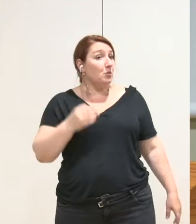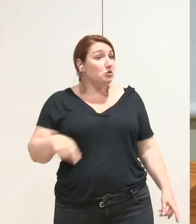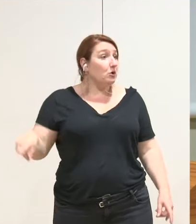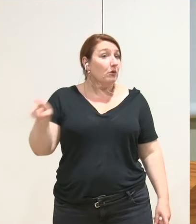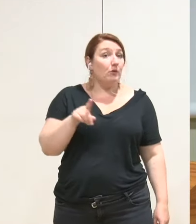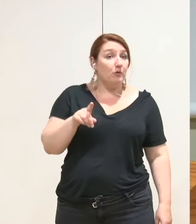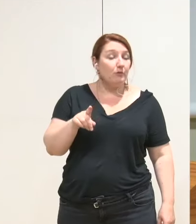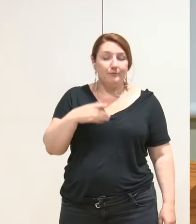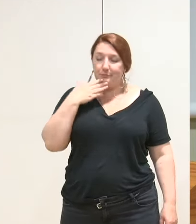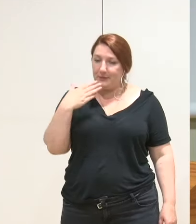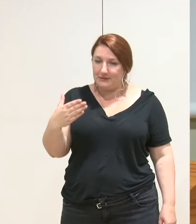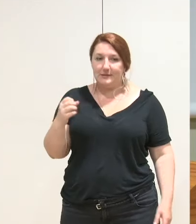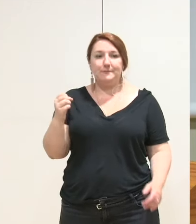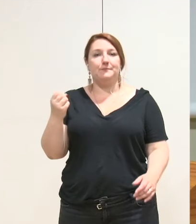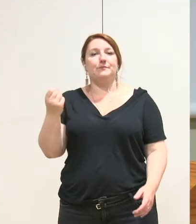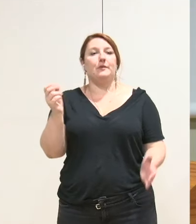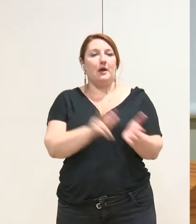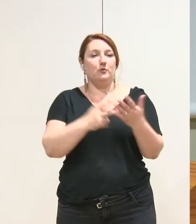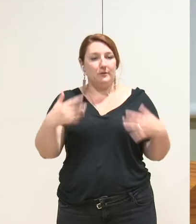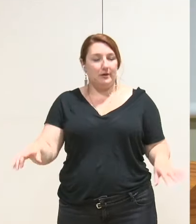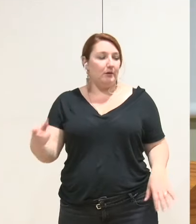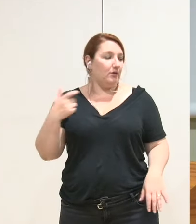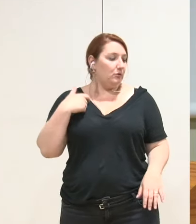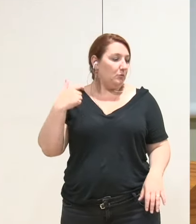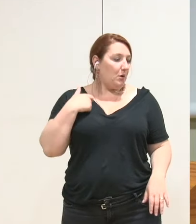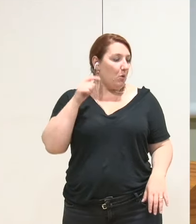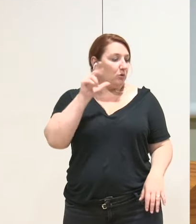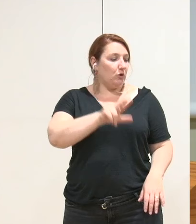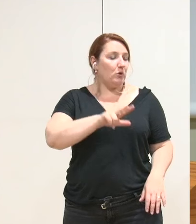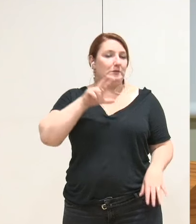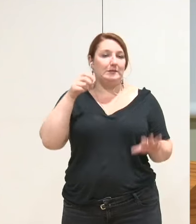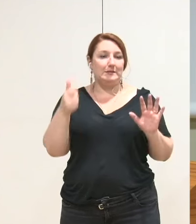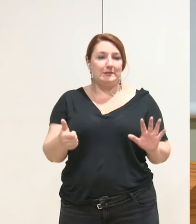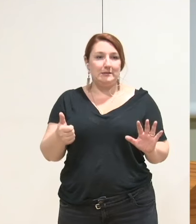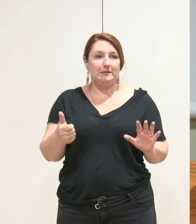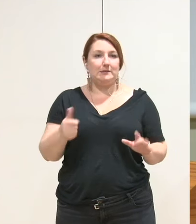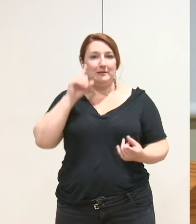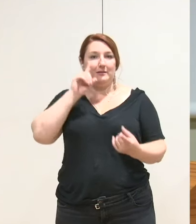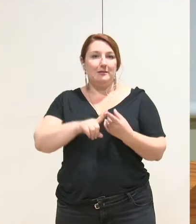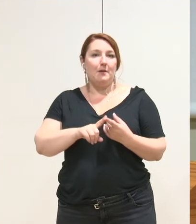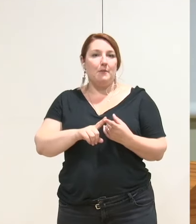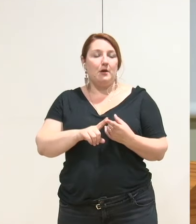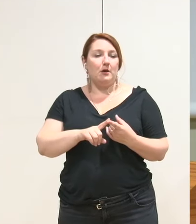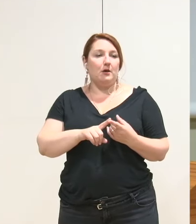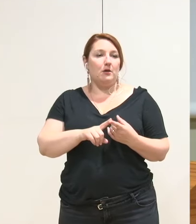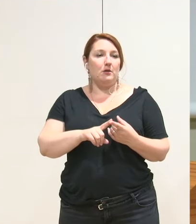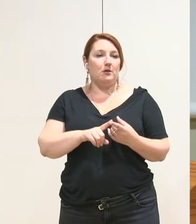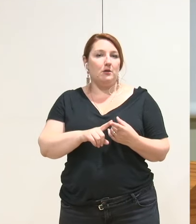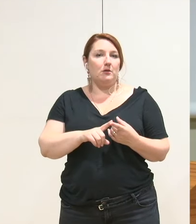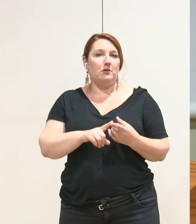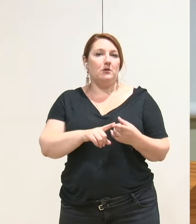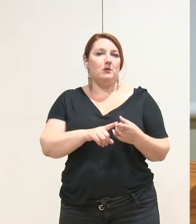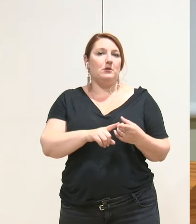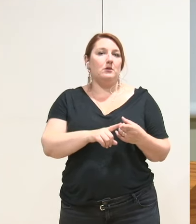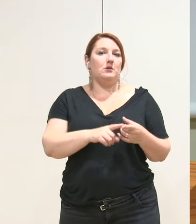unanimité merci délibération adopté la délibération numéro 36 porte sur la prise de participation au capital de